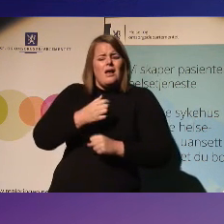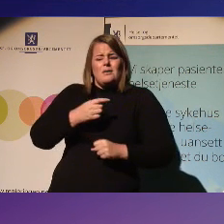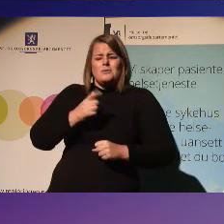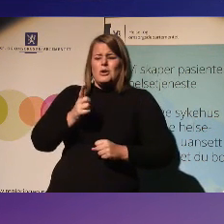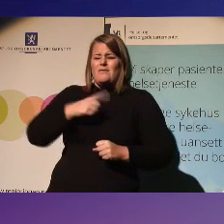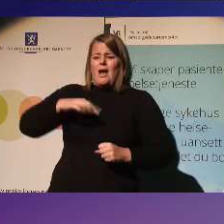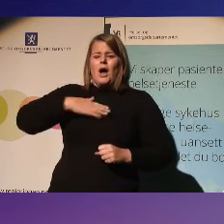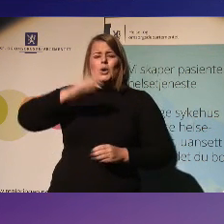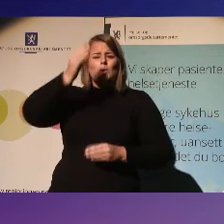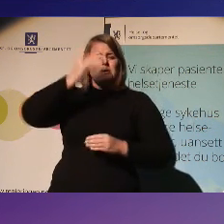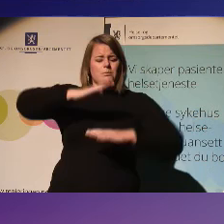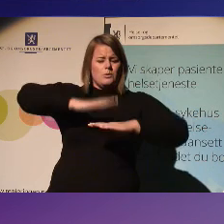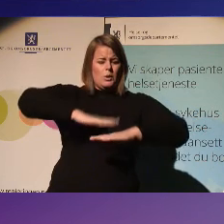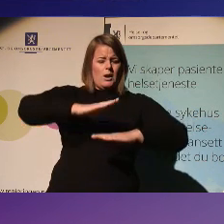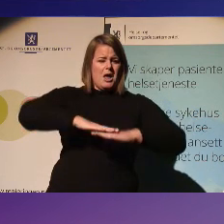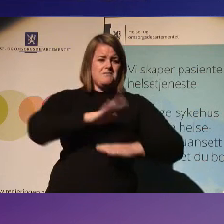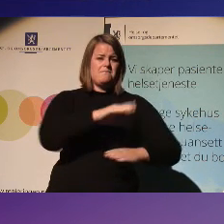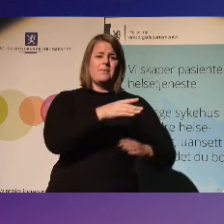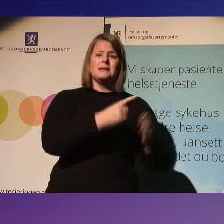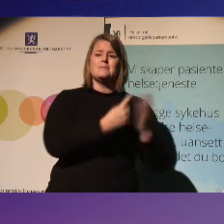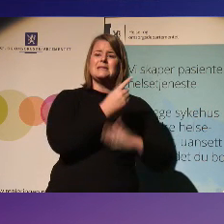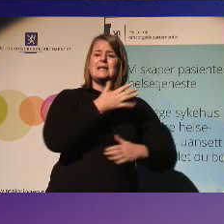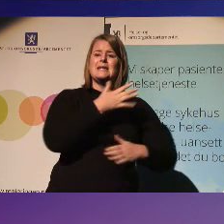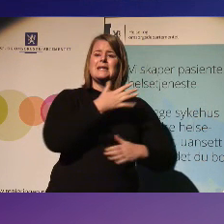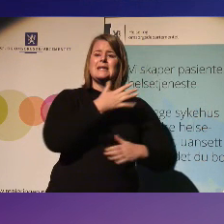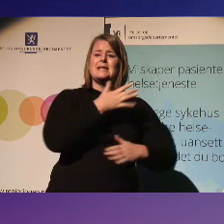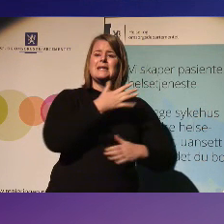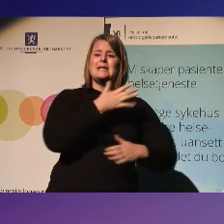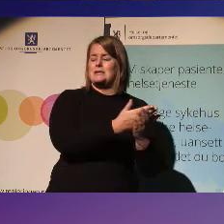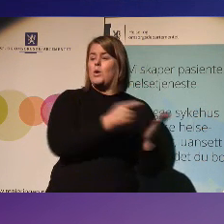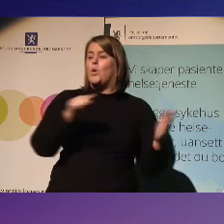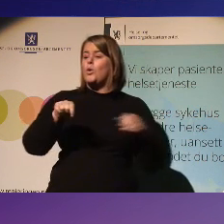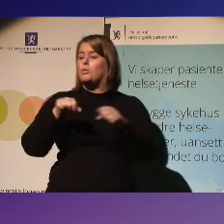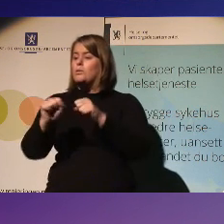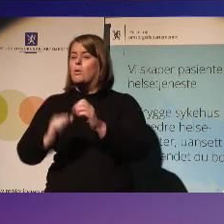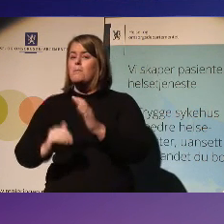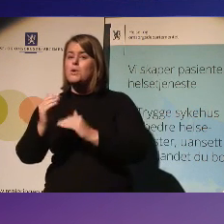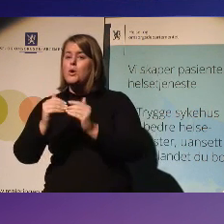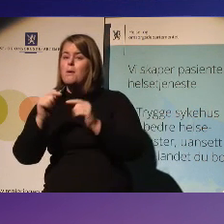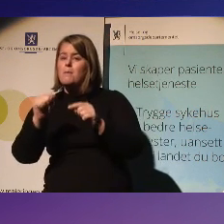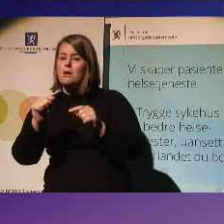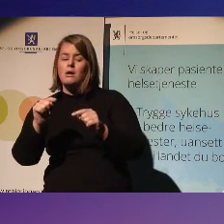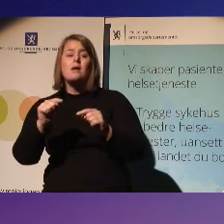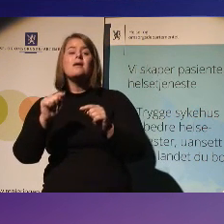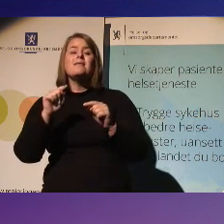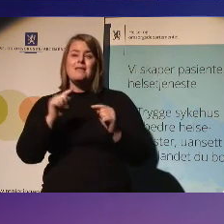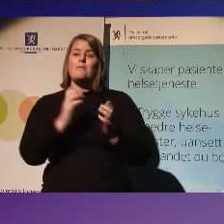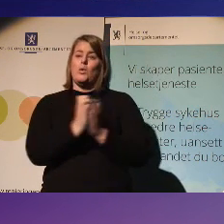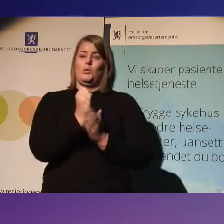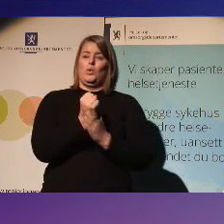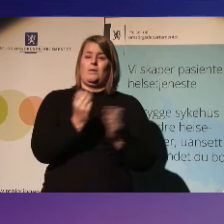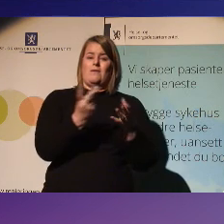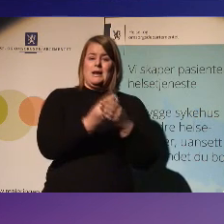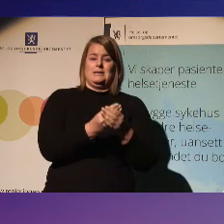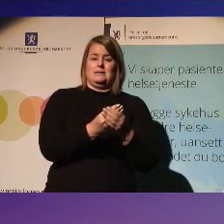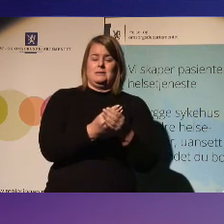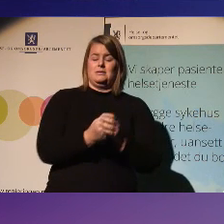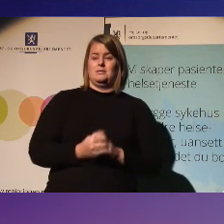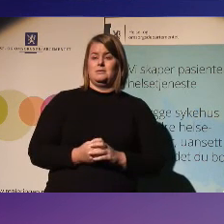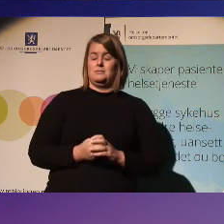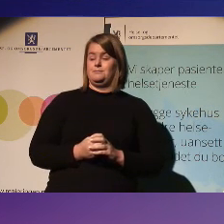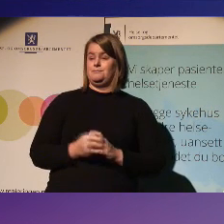tungt i spesialisthelsetjenesten, og som vi skal bygge opp i kommunene, må vi utnytte felles. Til nå så